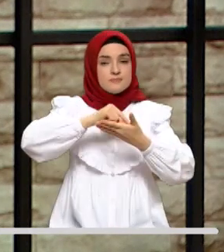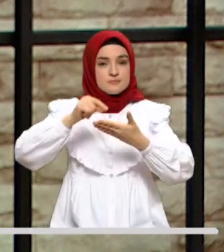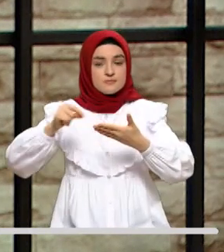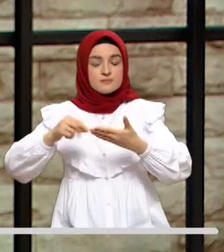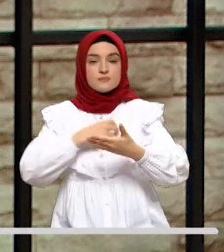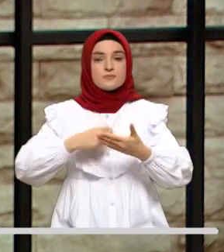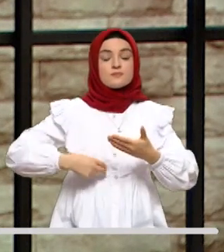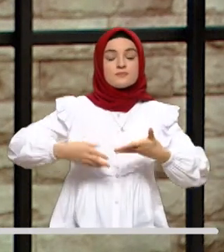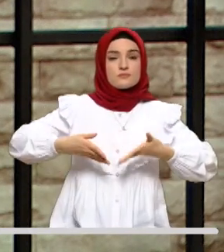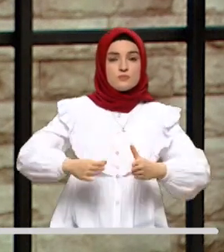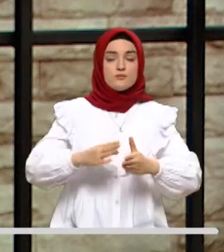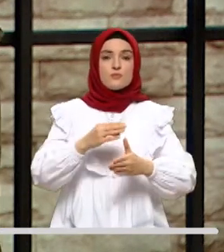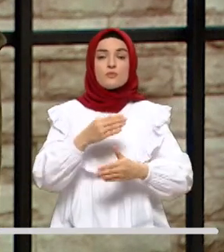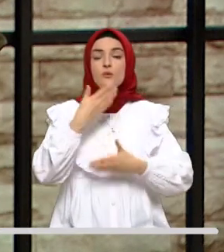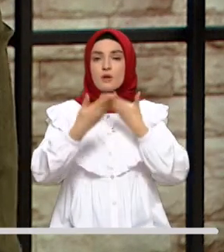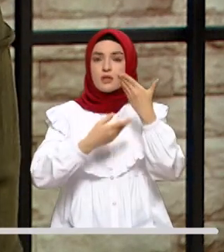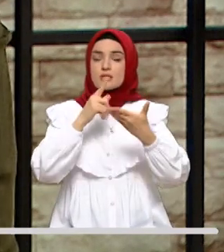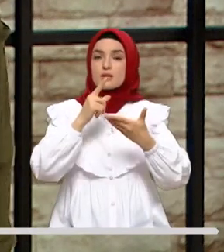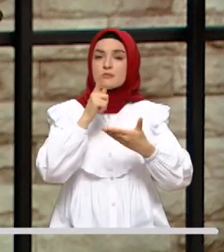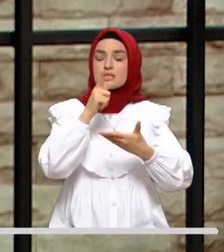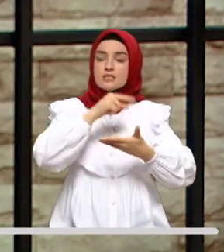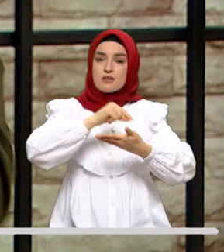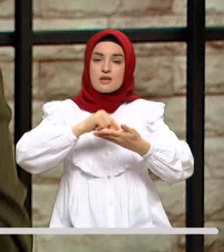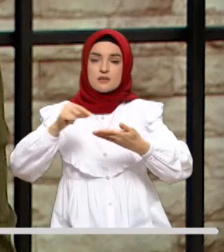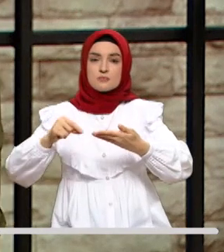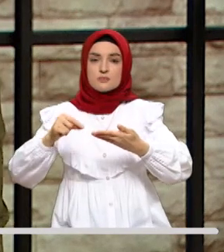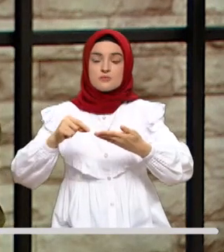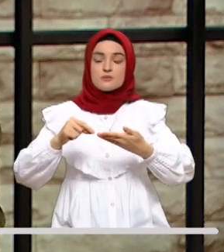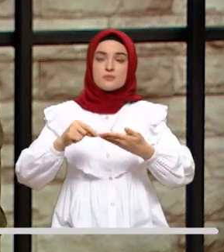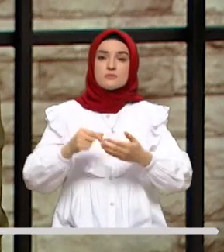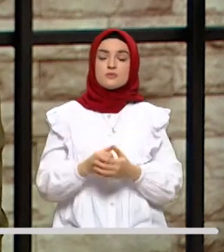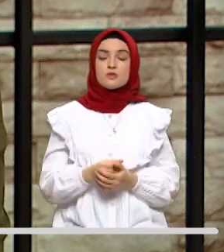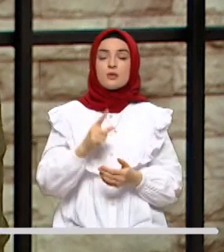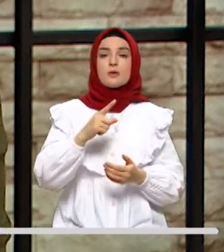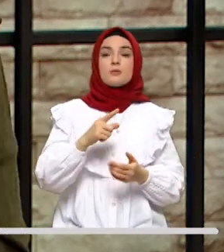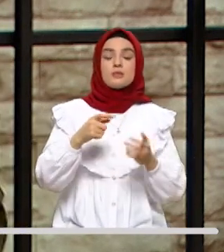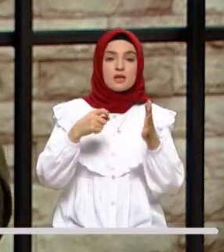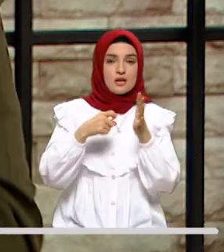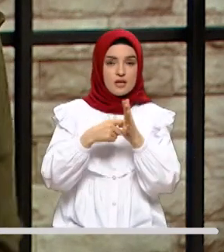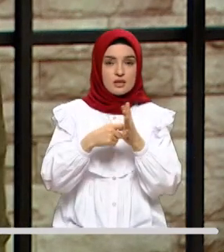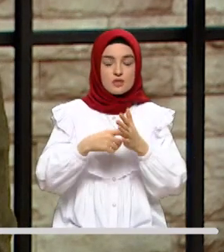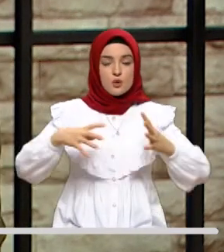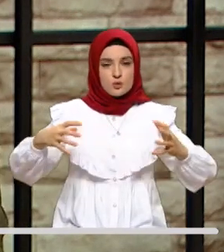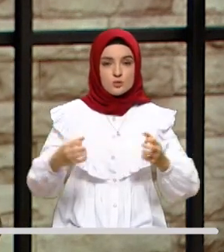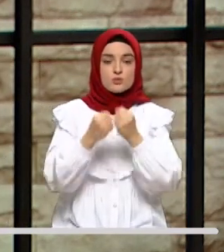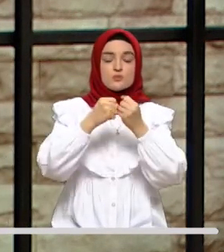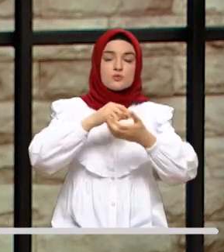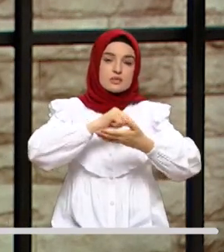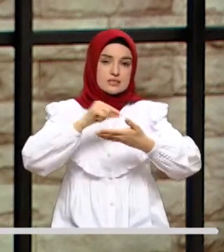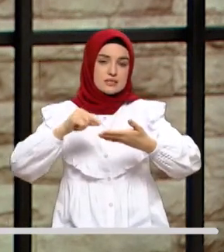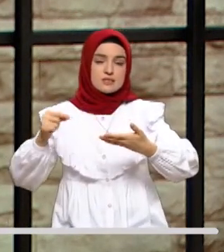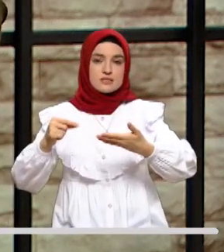ama Mevlid'in diğer adı İknur Hanım, sayın seyirciler, Vesiletün Necat'tır, kurtuluş reçetesidir.